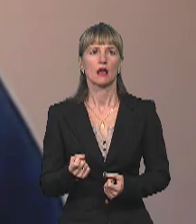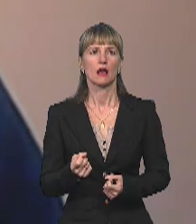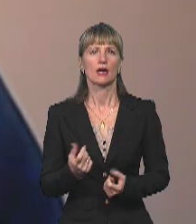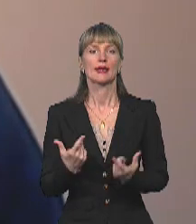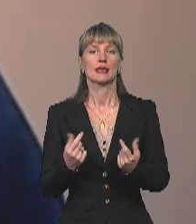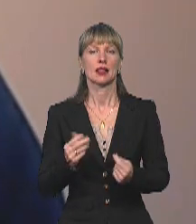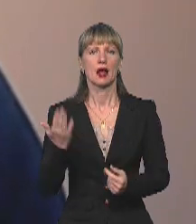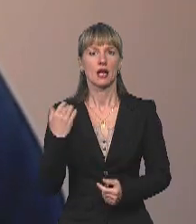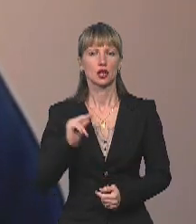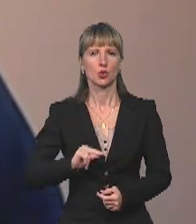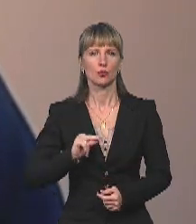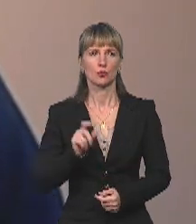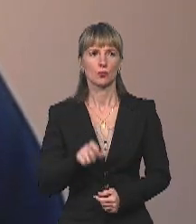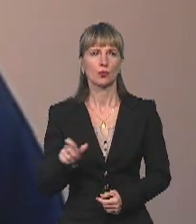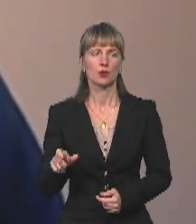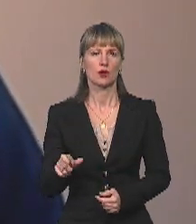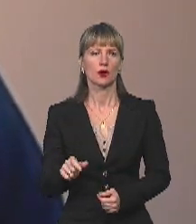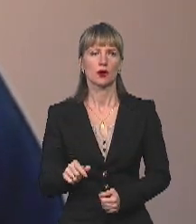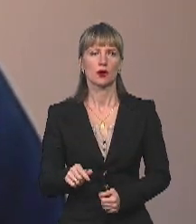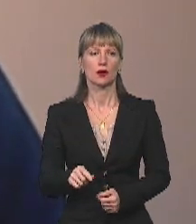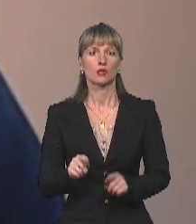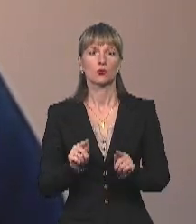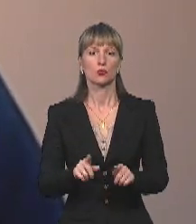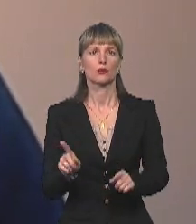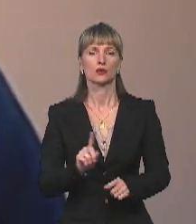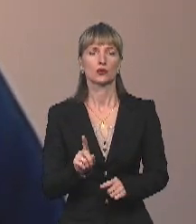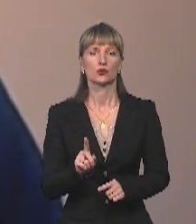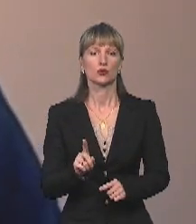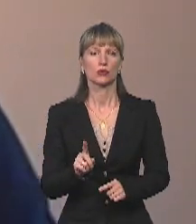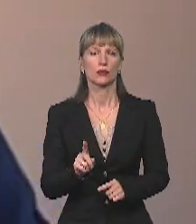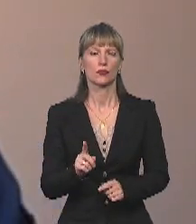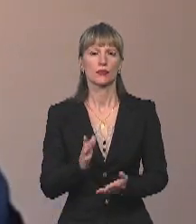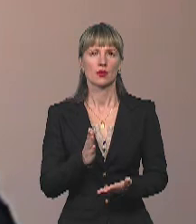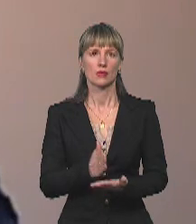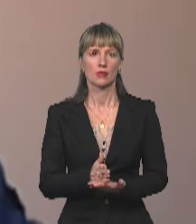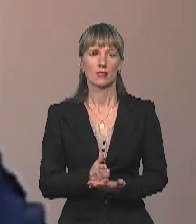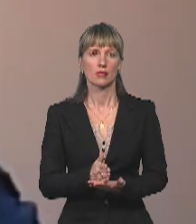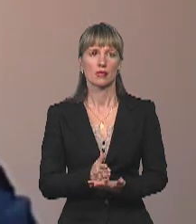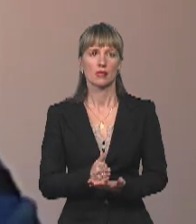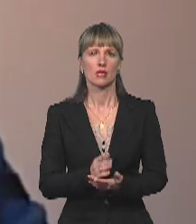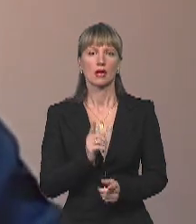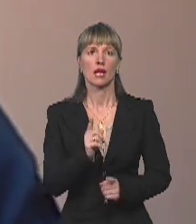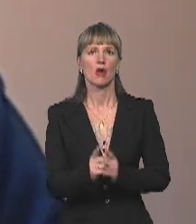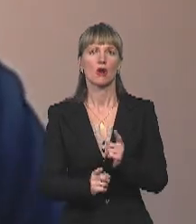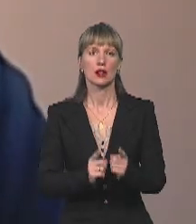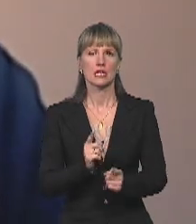знаєте, збільшилося? Охорона здоров'я, тому що йде, я так розумію,